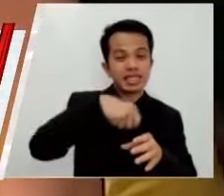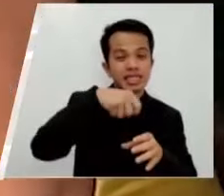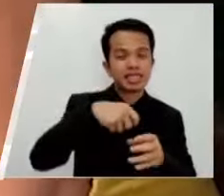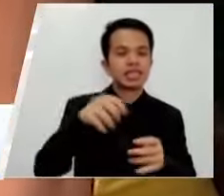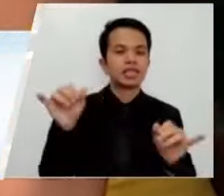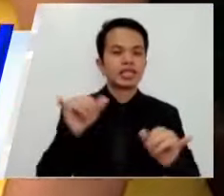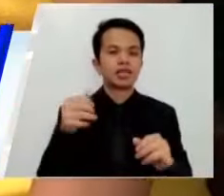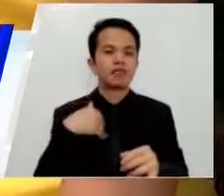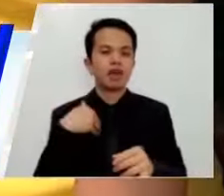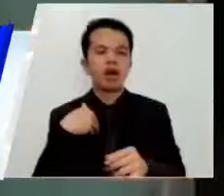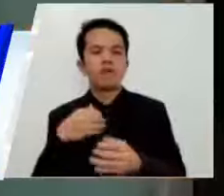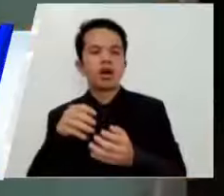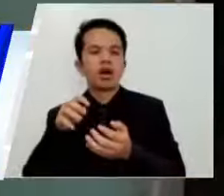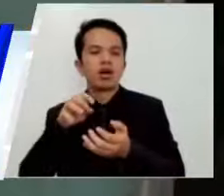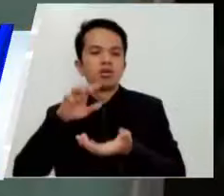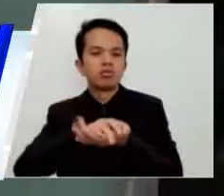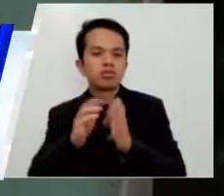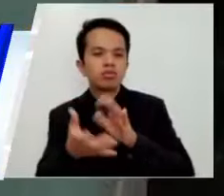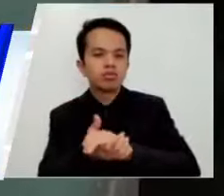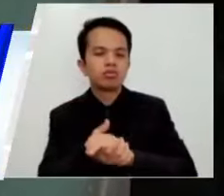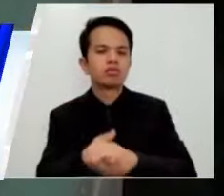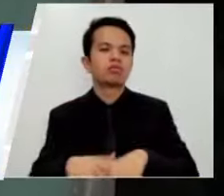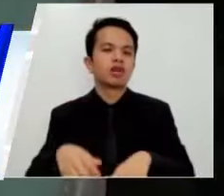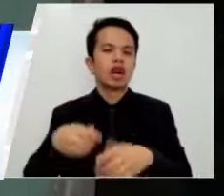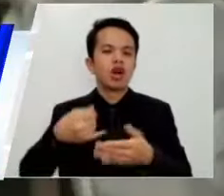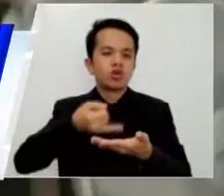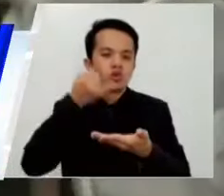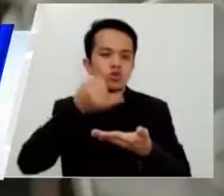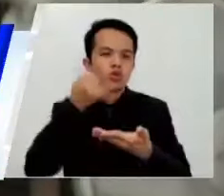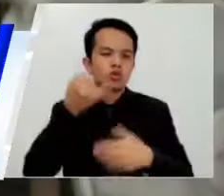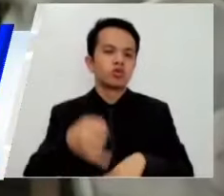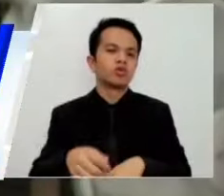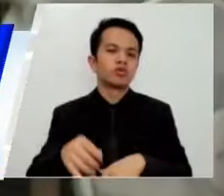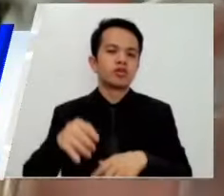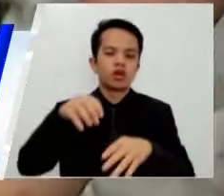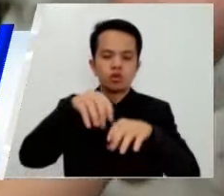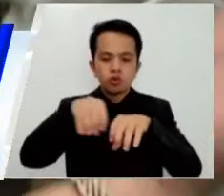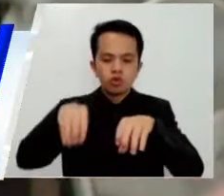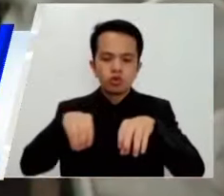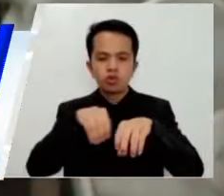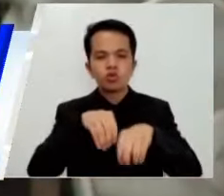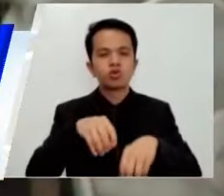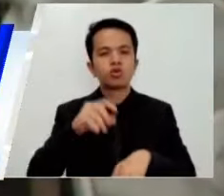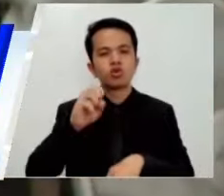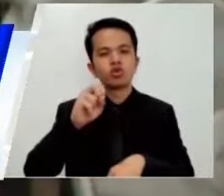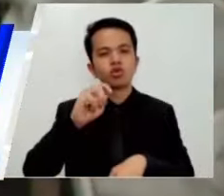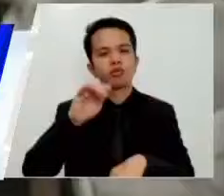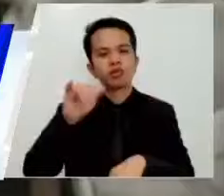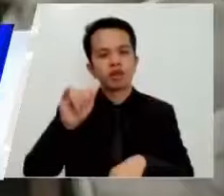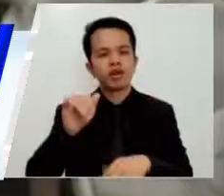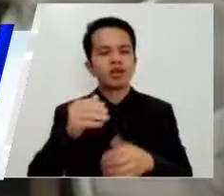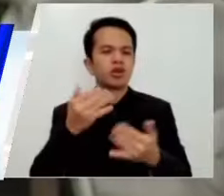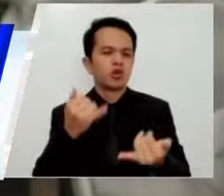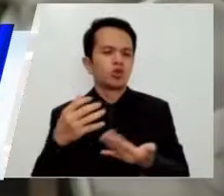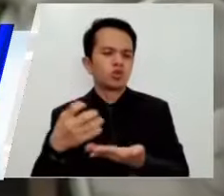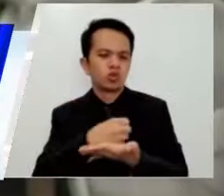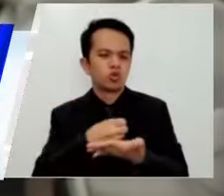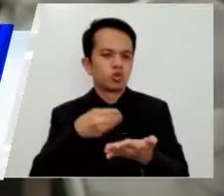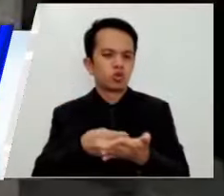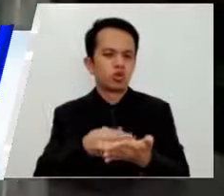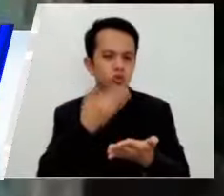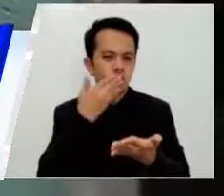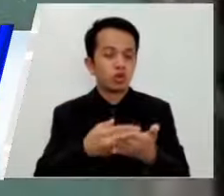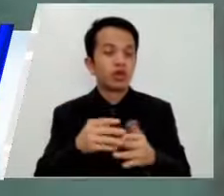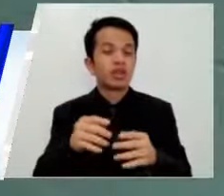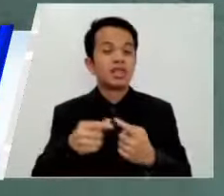burger, fried noodle, siomay. Mas maganda ang kita po ngayon, lalo sa shake, kasi sobra pong